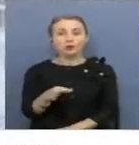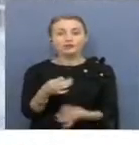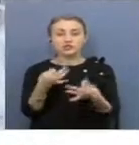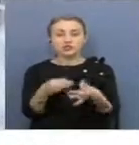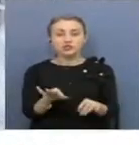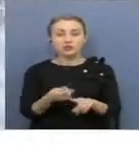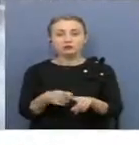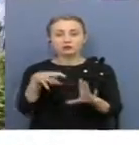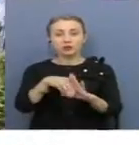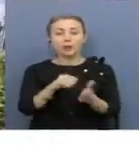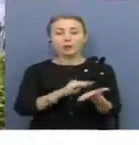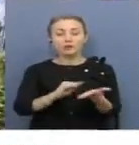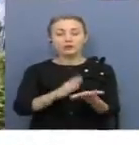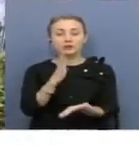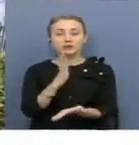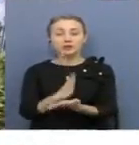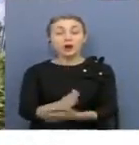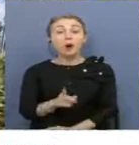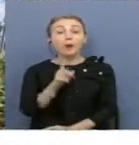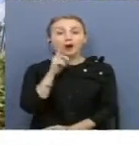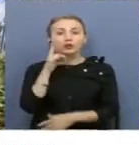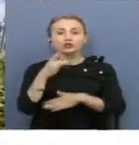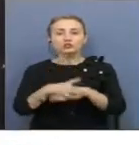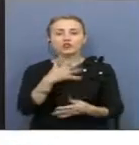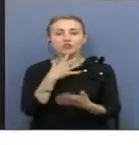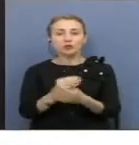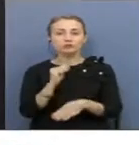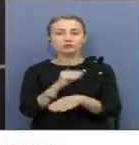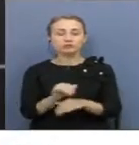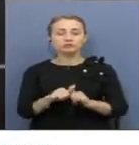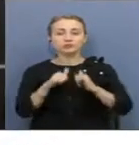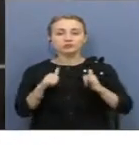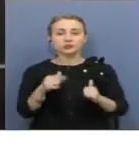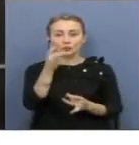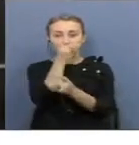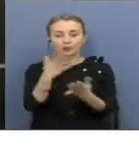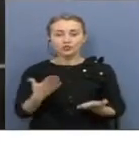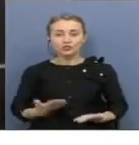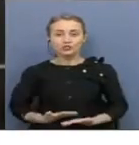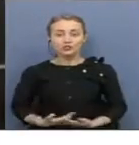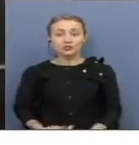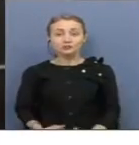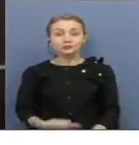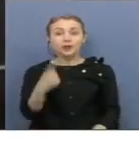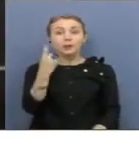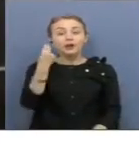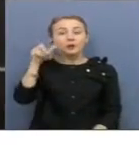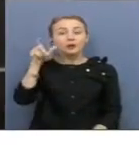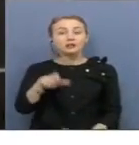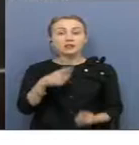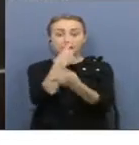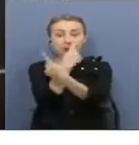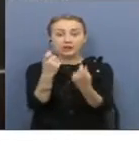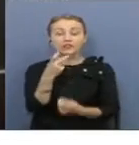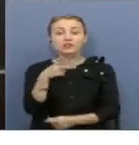студент немесе жеткіншек бұл орталықтан қолдау таба алады. Послание первого президента нашей республики. Тұңғыш президентіміз Нұрсұлтан